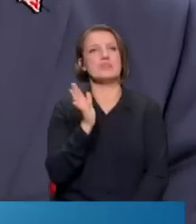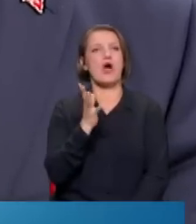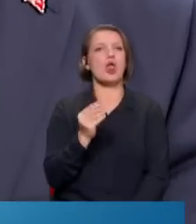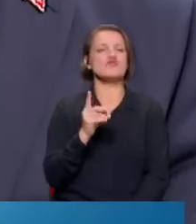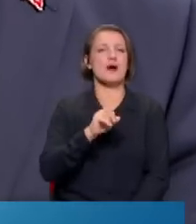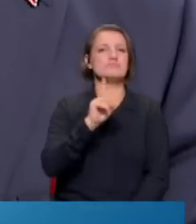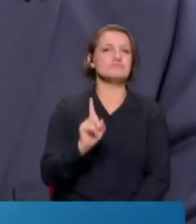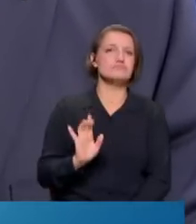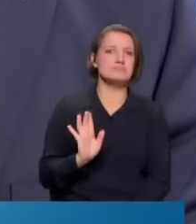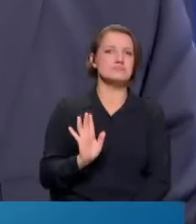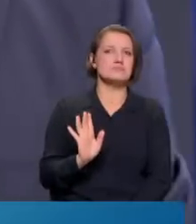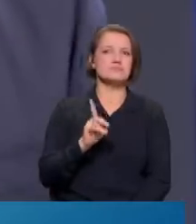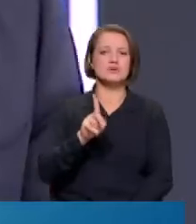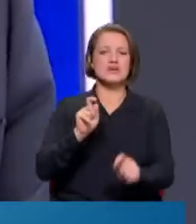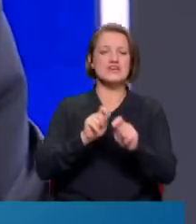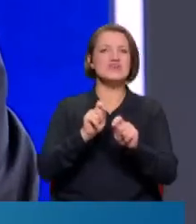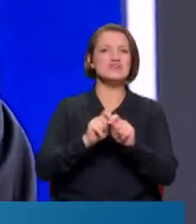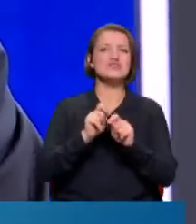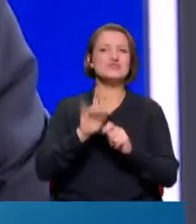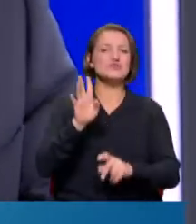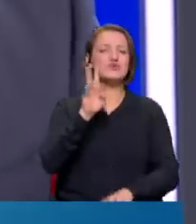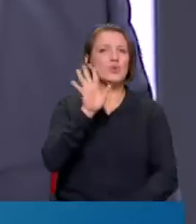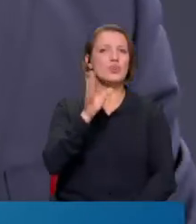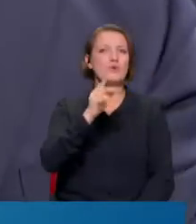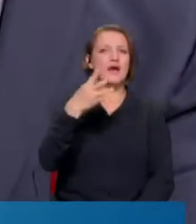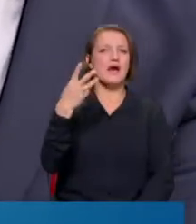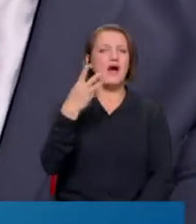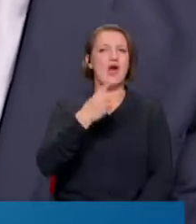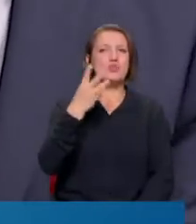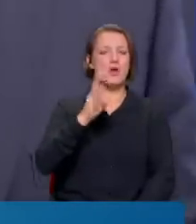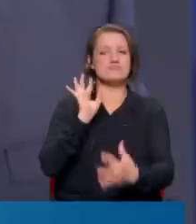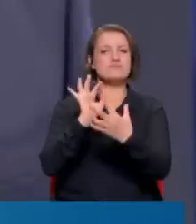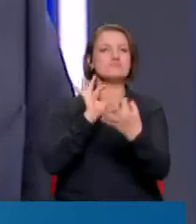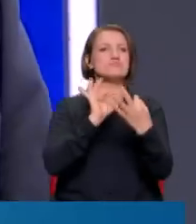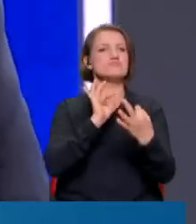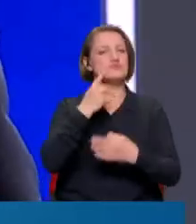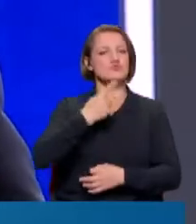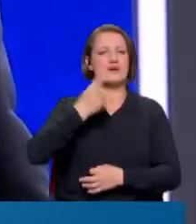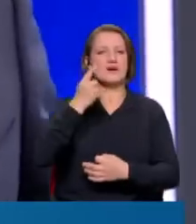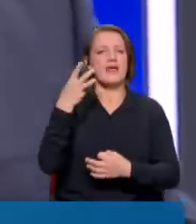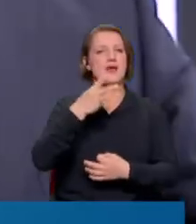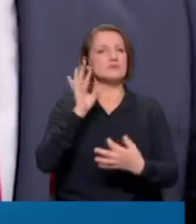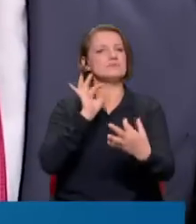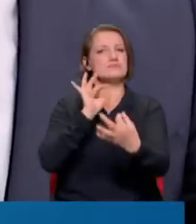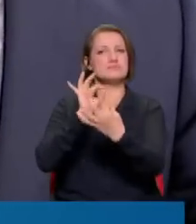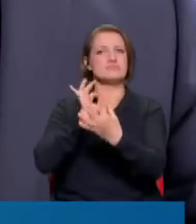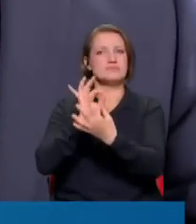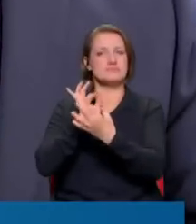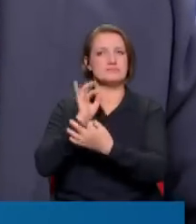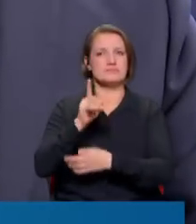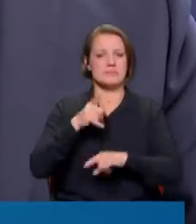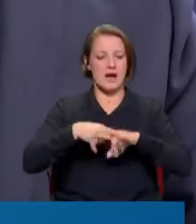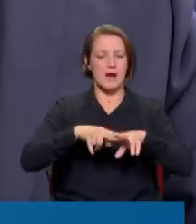olacak acaba Evet bu işin ucu bize gelip dokunacak mı Erdoğan temaslarını sürdürüyor iddiasını sürdürüyor Dün Hamas siyasi büro